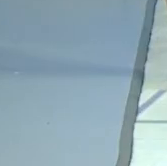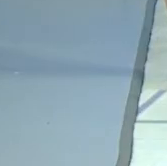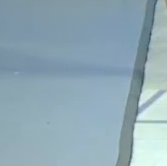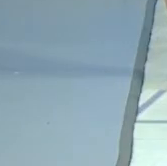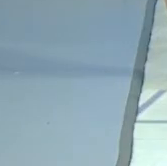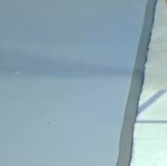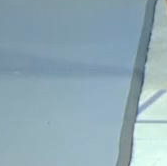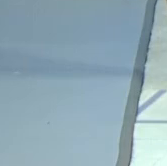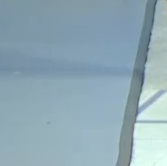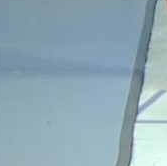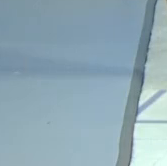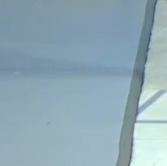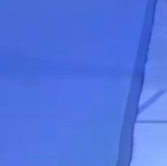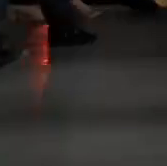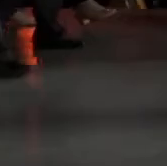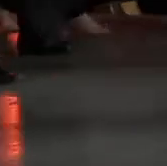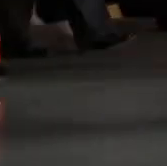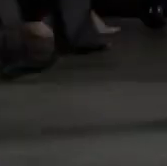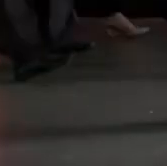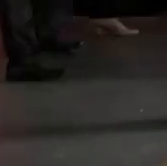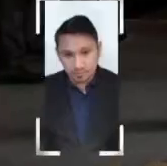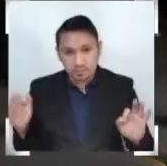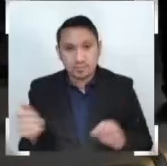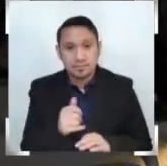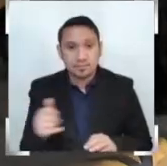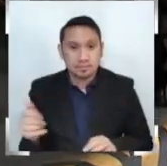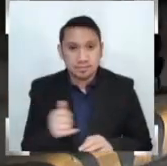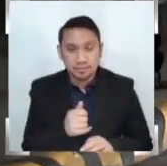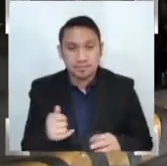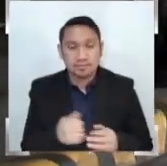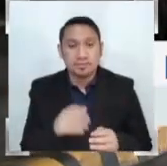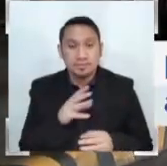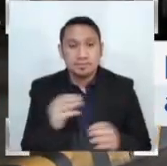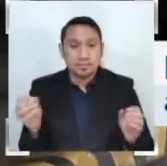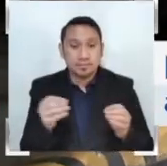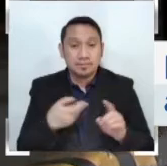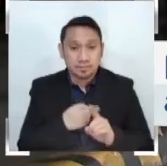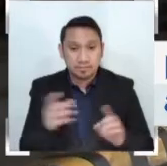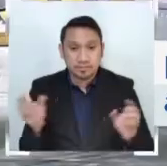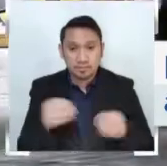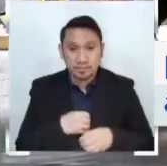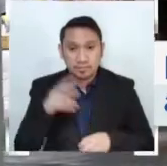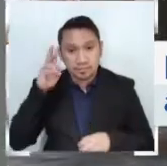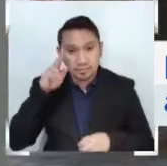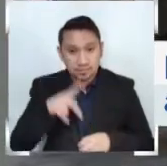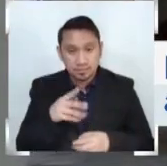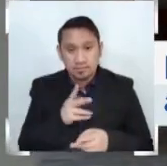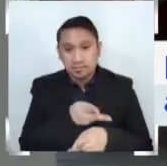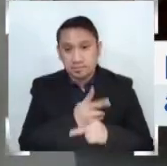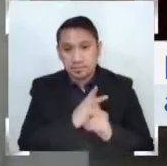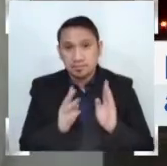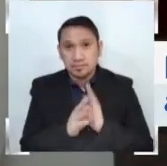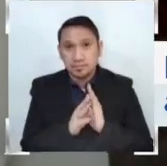Umarangkada po ngayong araw ang libreng sakay program ng Department of Transportation at Office of the Vice President. Mga pinahiram na bus daw ito para sa kampanya